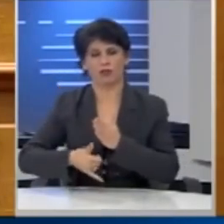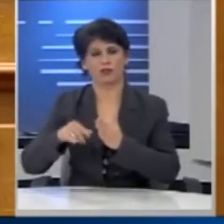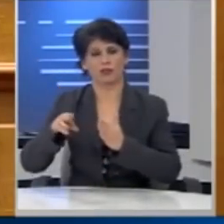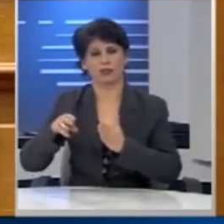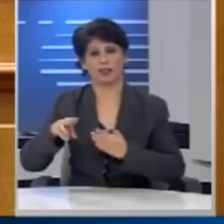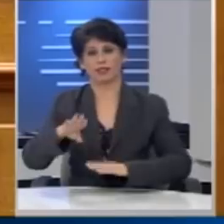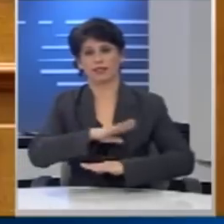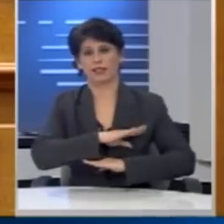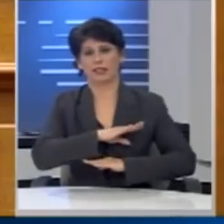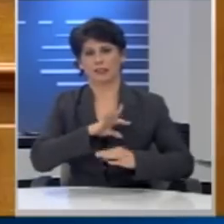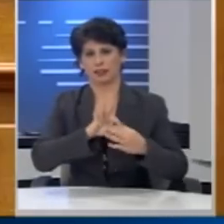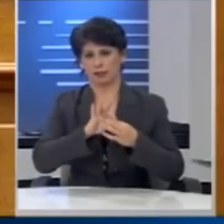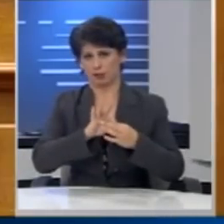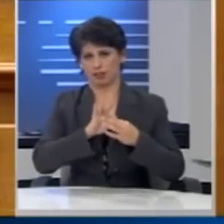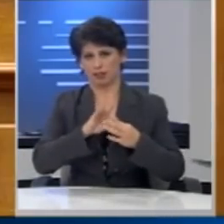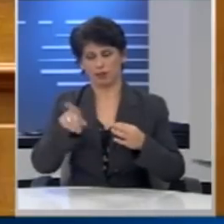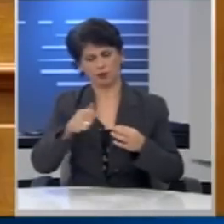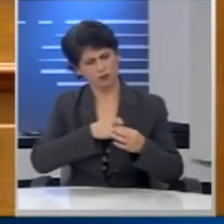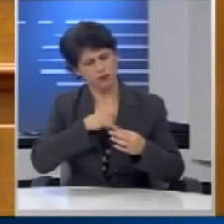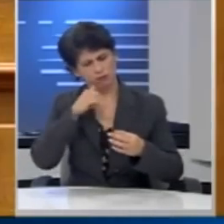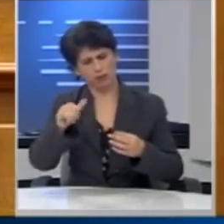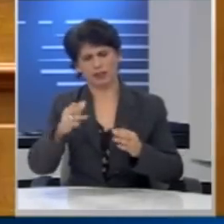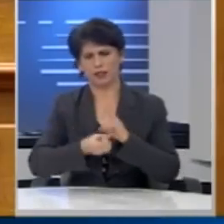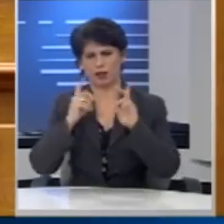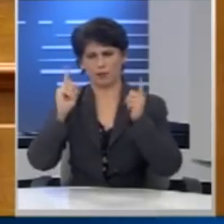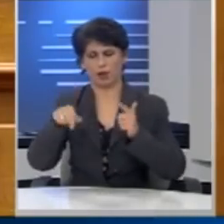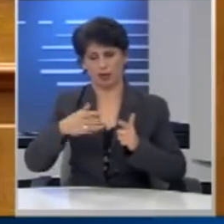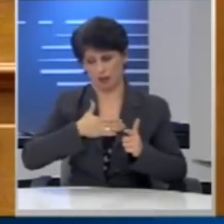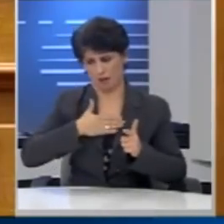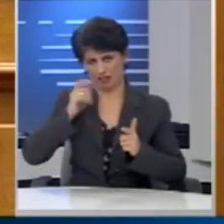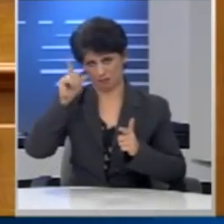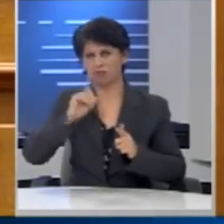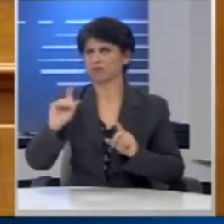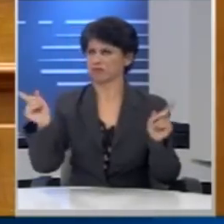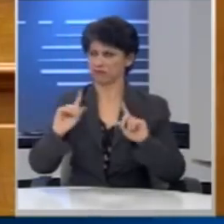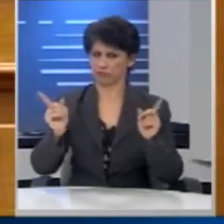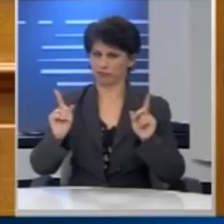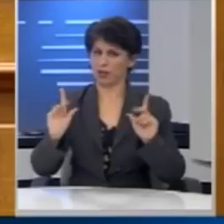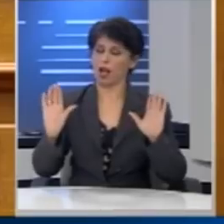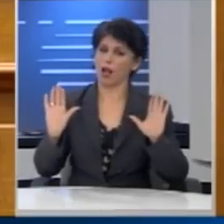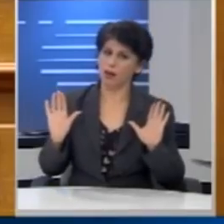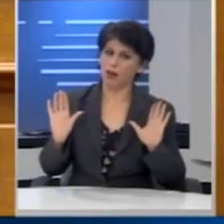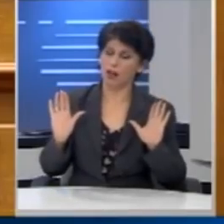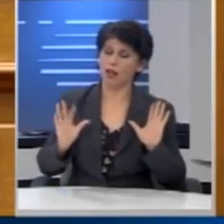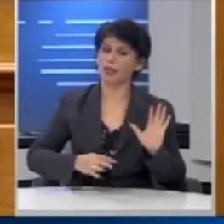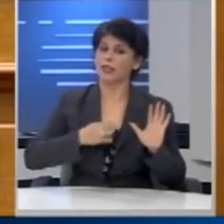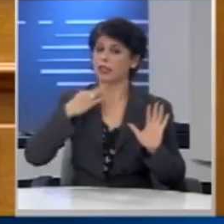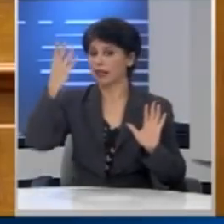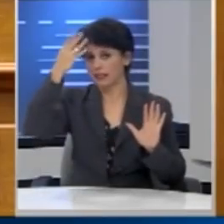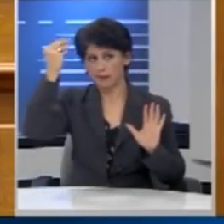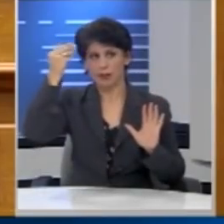σχέση στρατηγικής συμμαχίας. Αυτό το πιστεύαμε πάντα εμείς ως Νέα Δημοκρατία, για μας δεν είναι έκπληξη. Όμως, κύριε